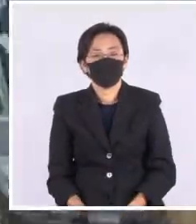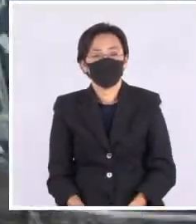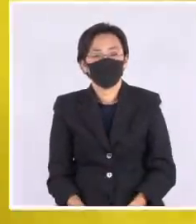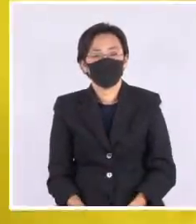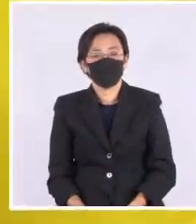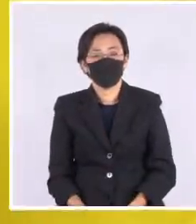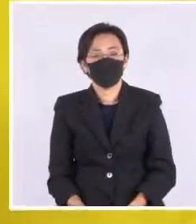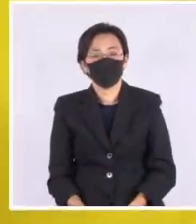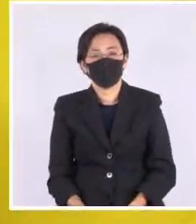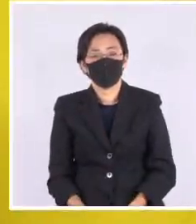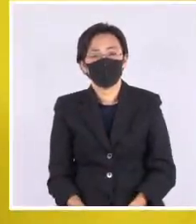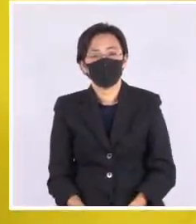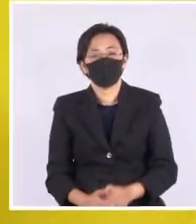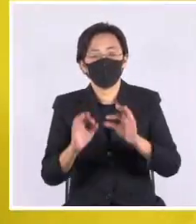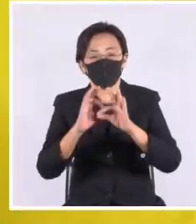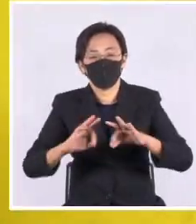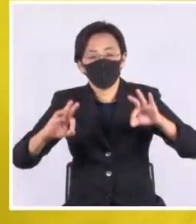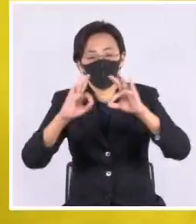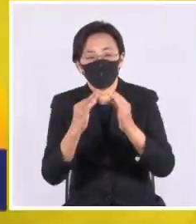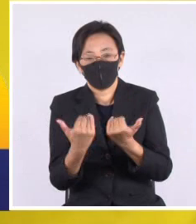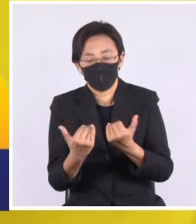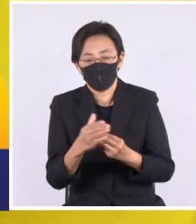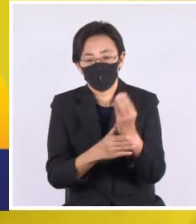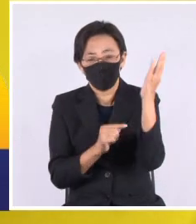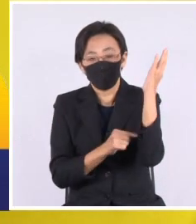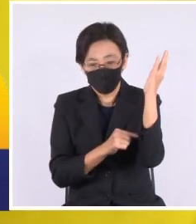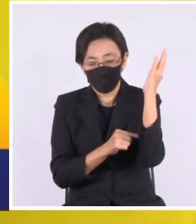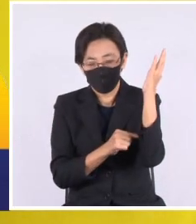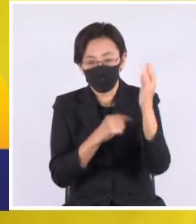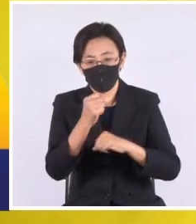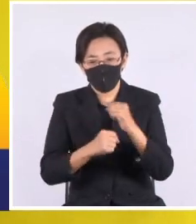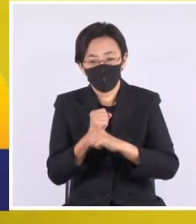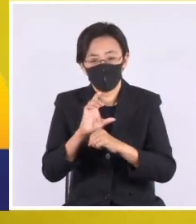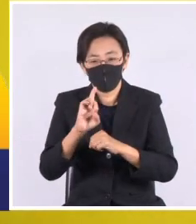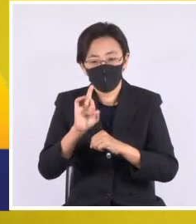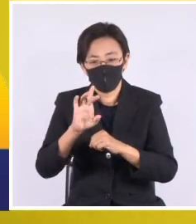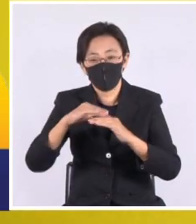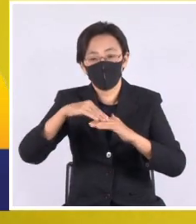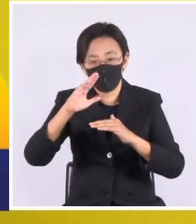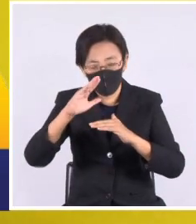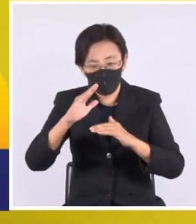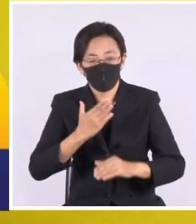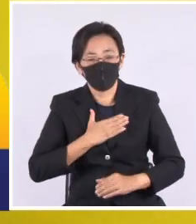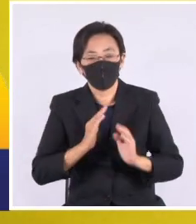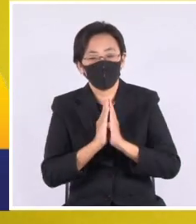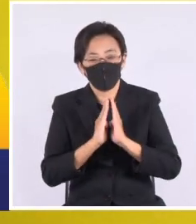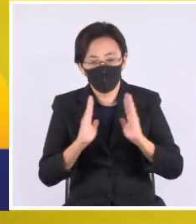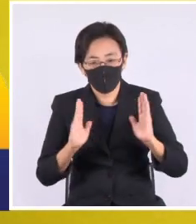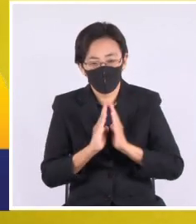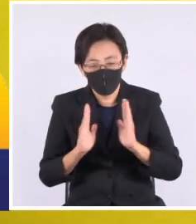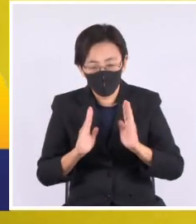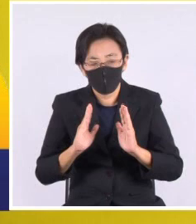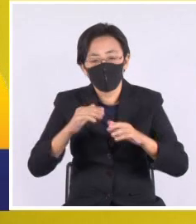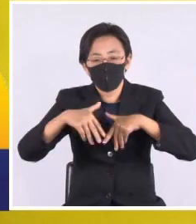และสื่อสำคัญที่สุดตรงนี้คือต้นยางยางมาซึ่งอายุเป็นร้อยปีนะครับต้องขอบคุณพี่น้องทั้งหลาย